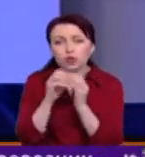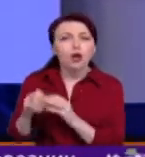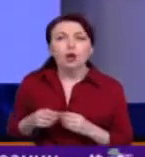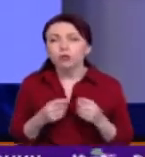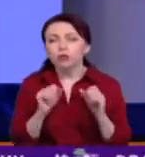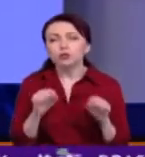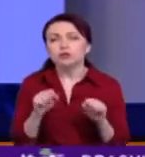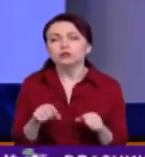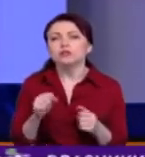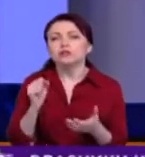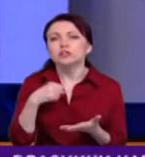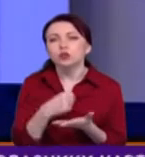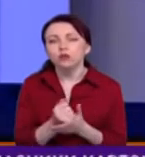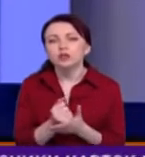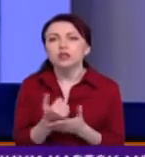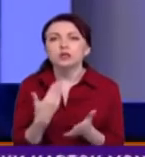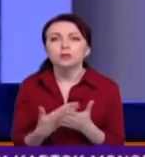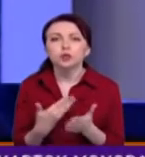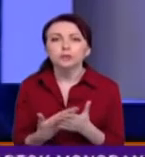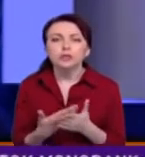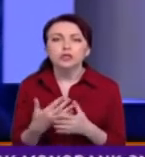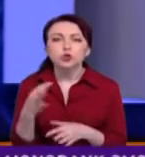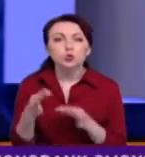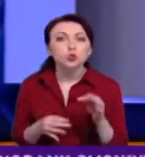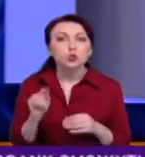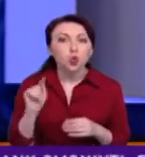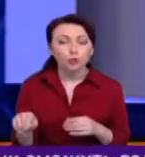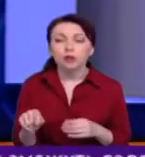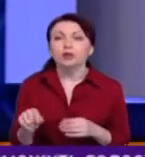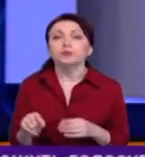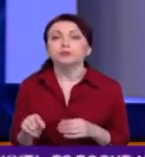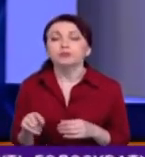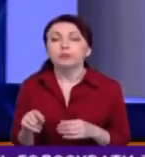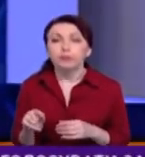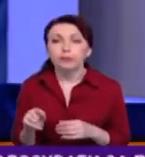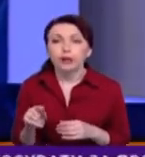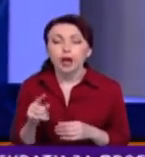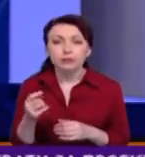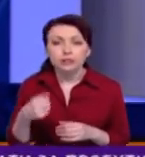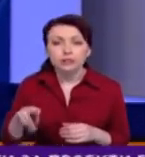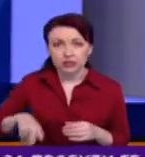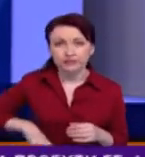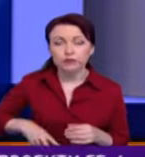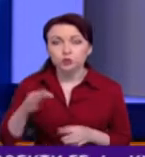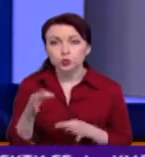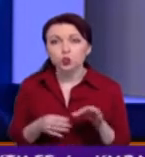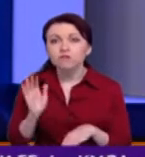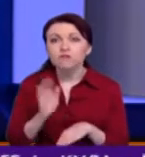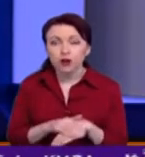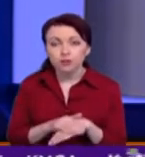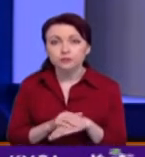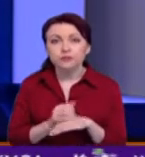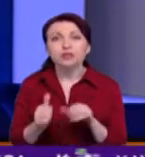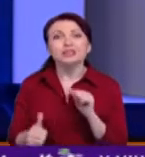можливості встановлення нібито судом, окружним адміністративним судом факту